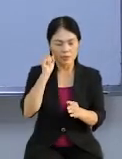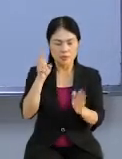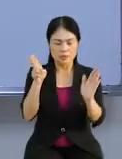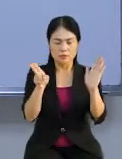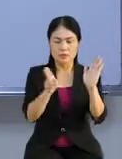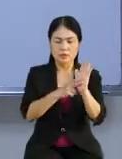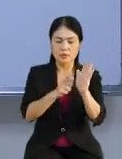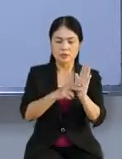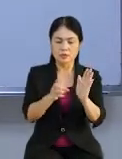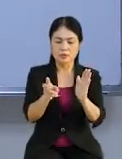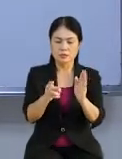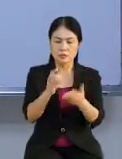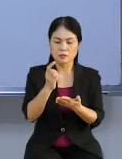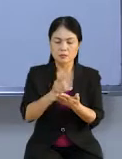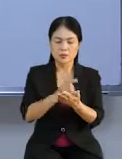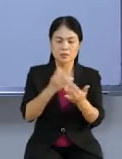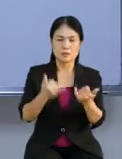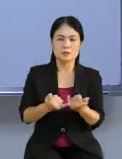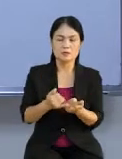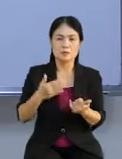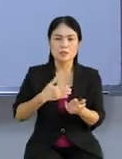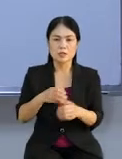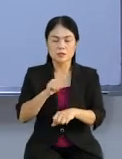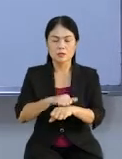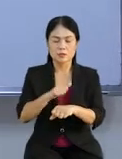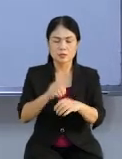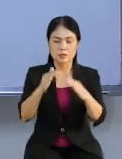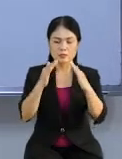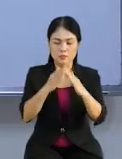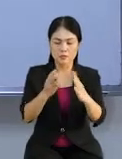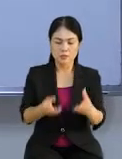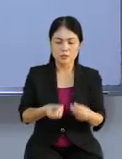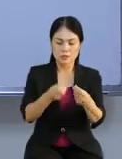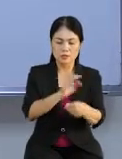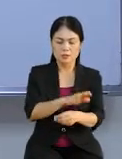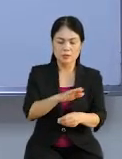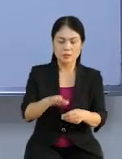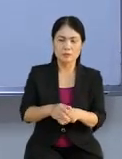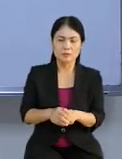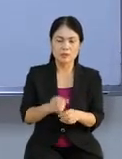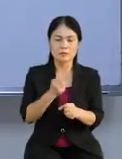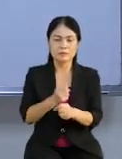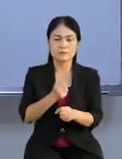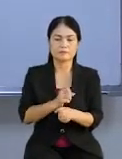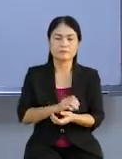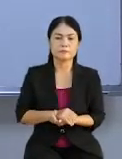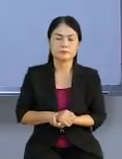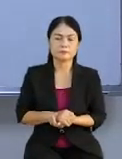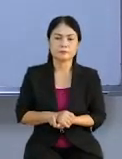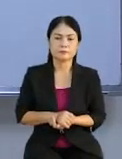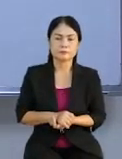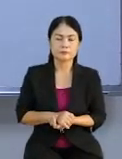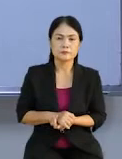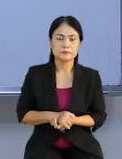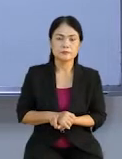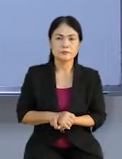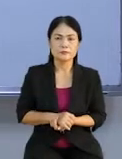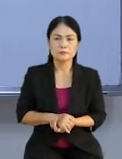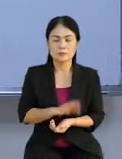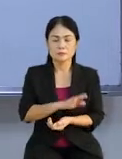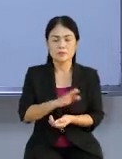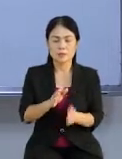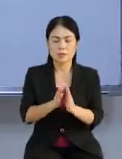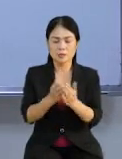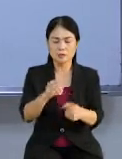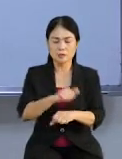ông pi mê riêng đi hái được chứ này lục lục nâng miền cái cặp tè mũi ở bọn đó khné phở tạ dương vô sập hơi